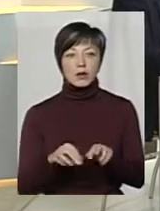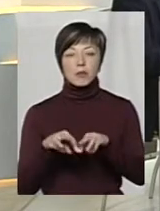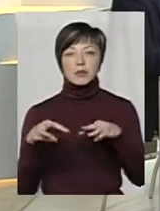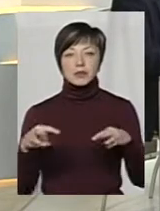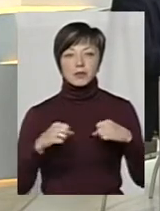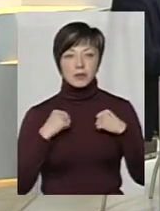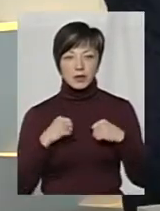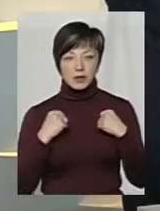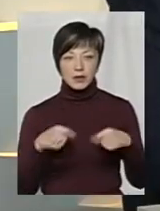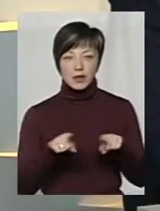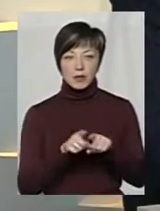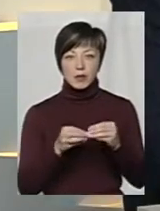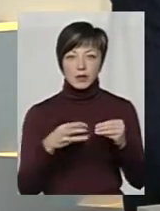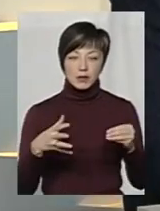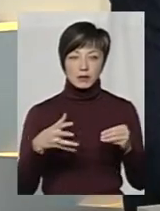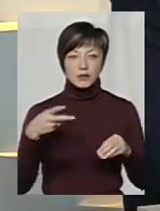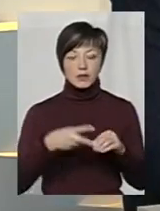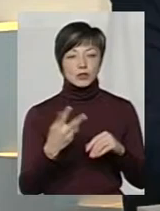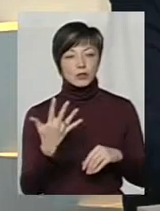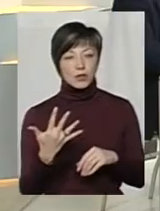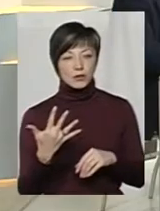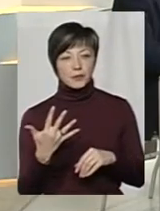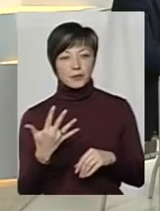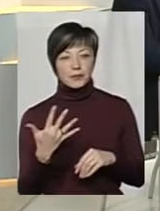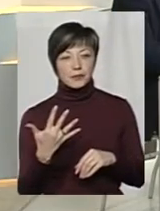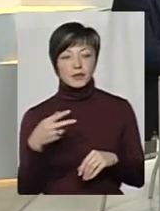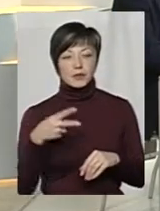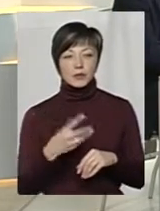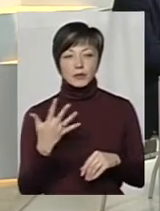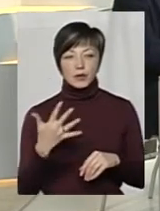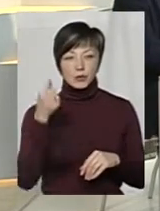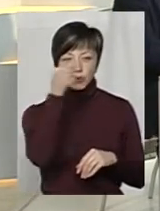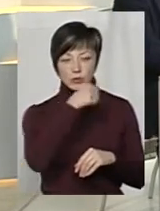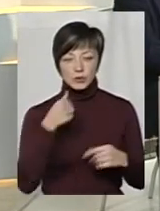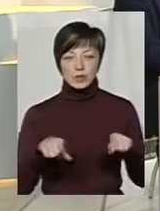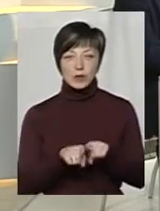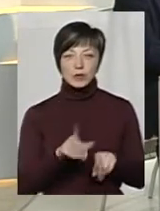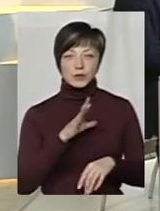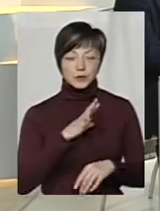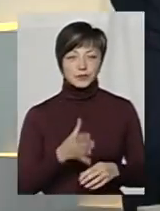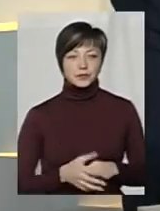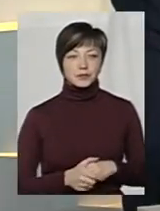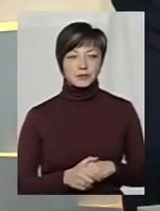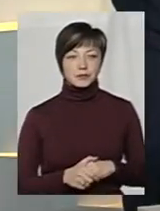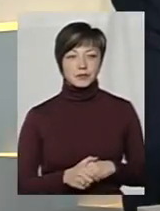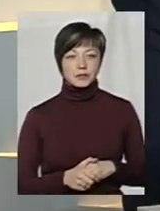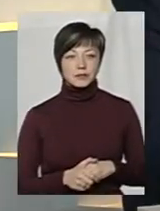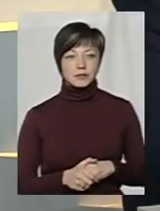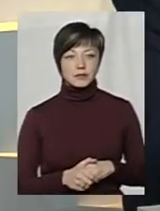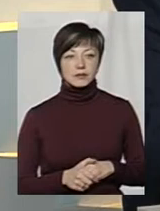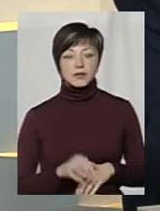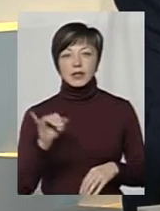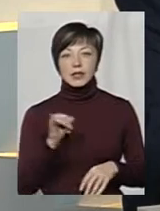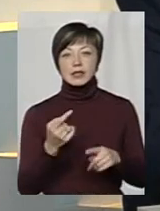воду. Так було у 15-му чи у 5-му? В 5-му. В 5-му році. Так, і